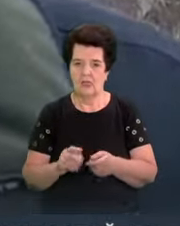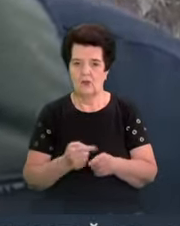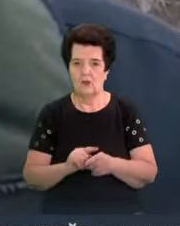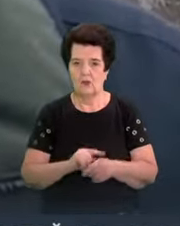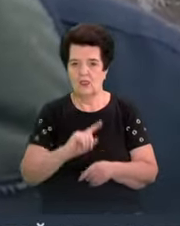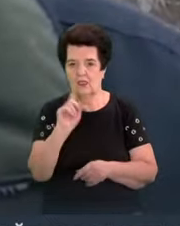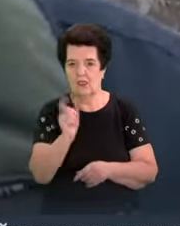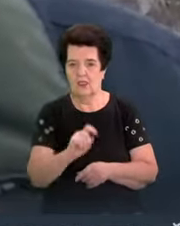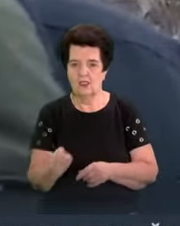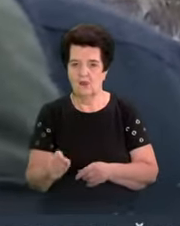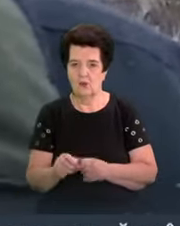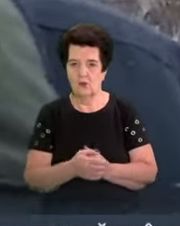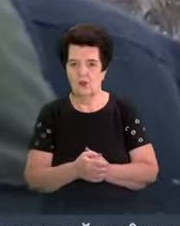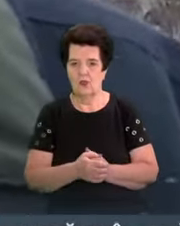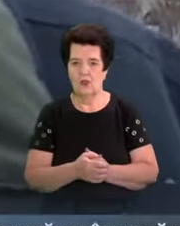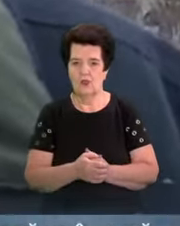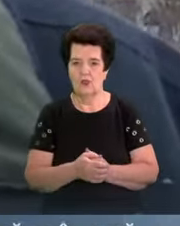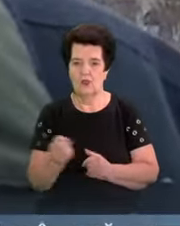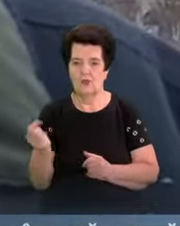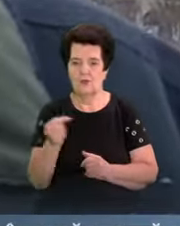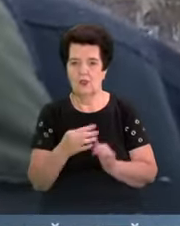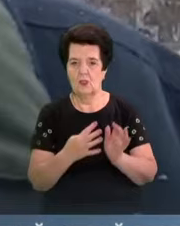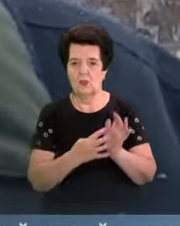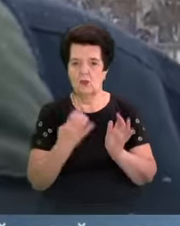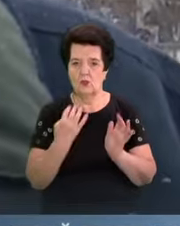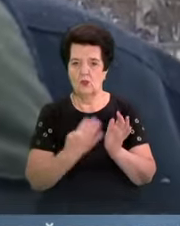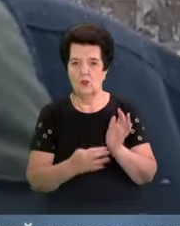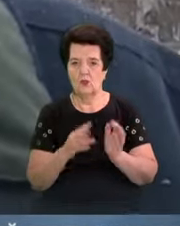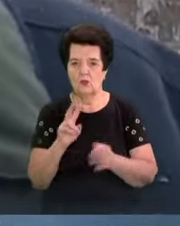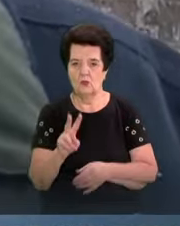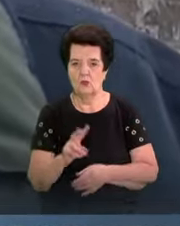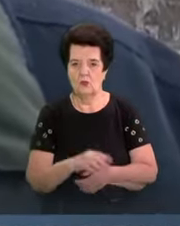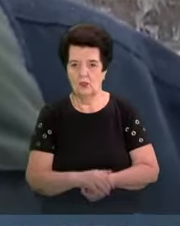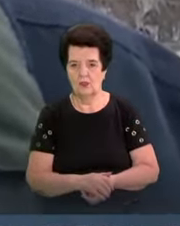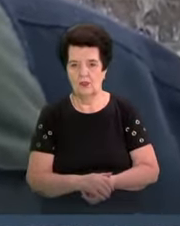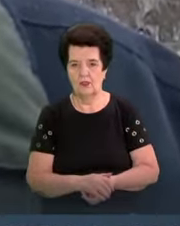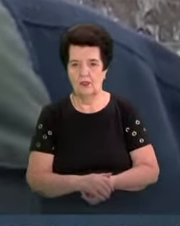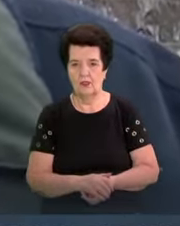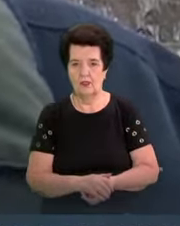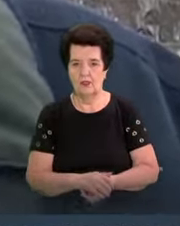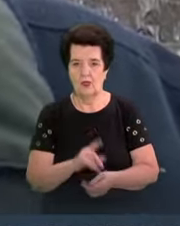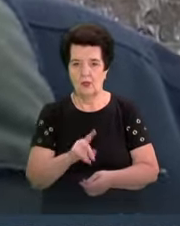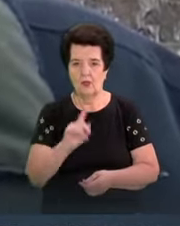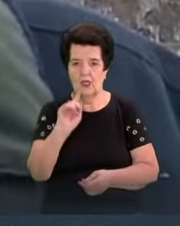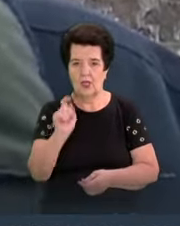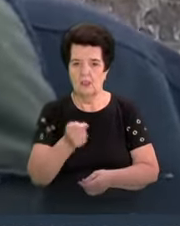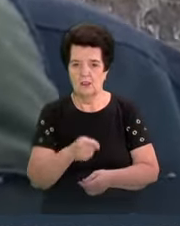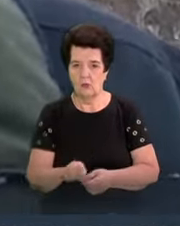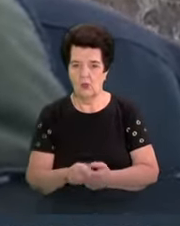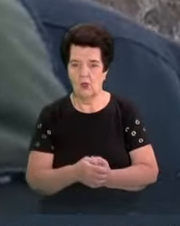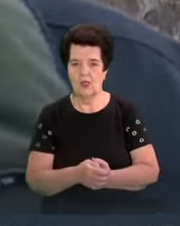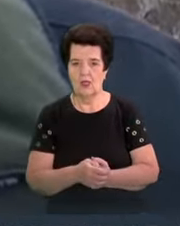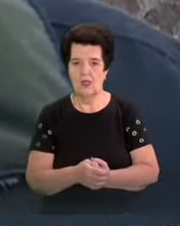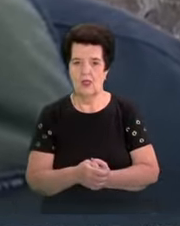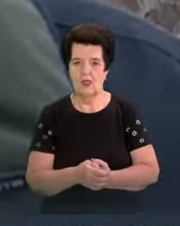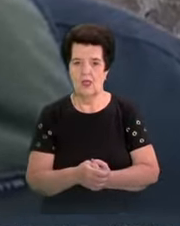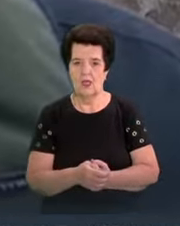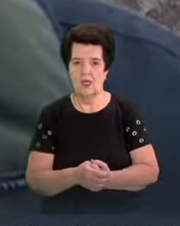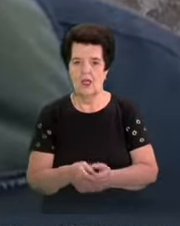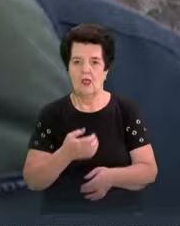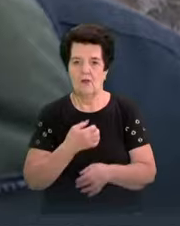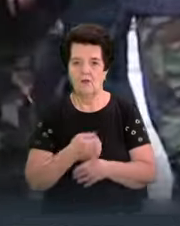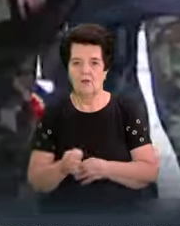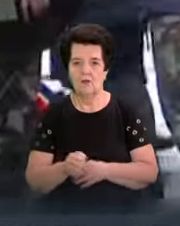războiul stupid de la Nistru din 1992. Un război care ne-a fost impus